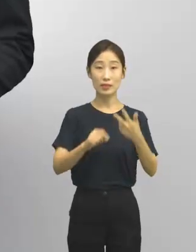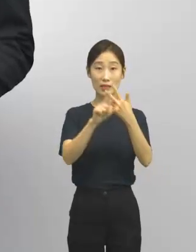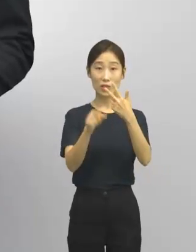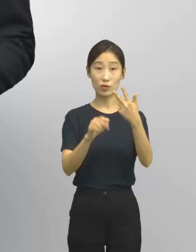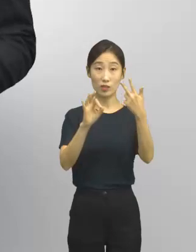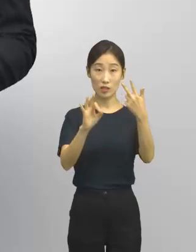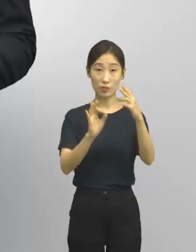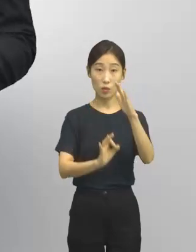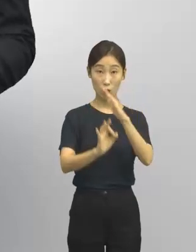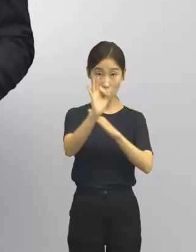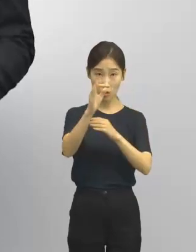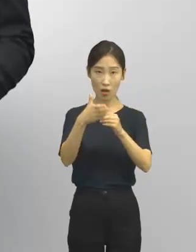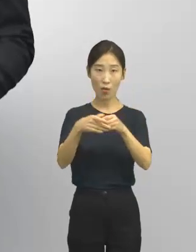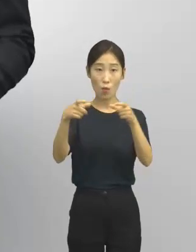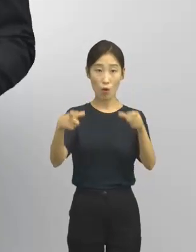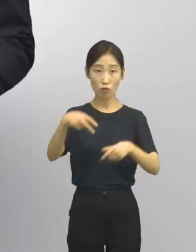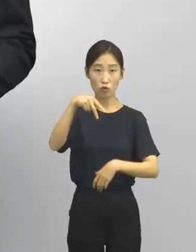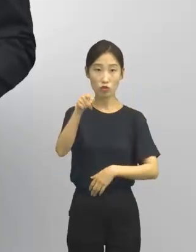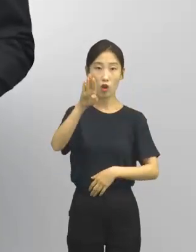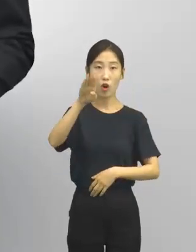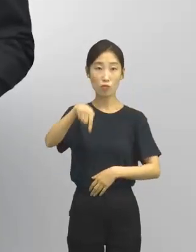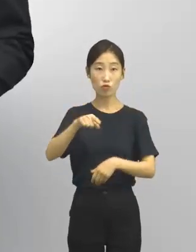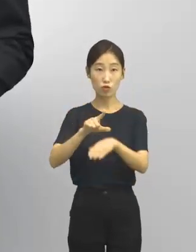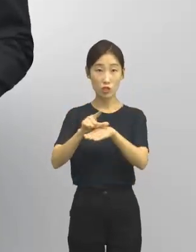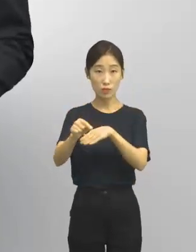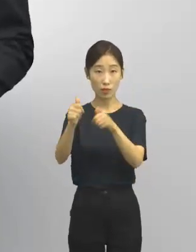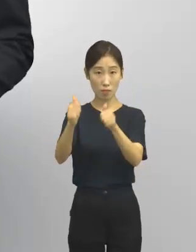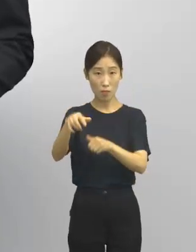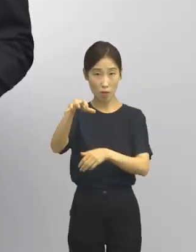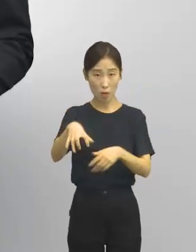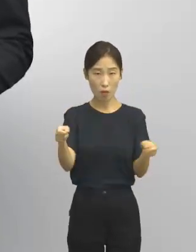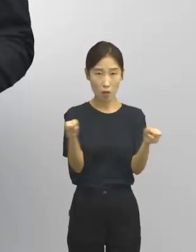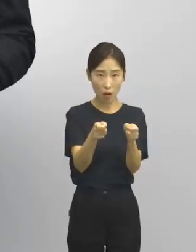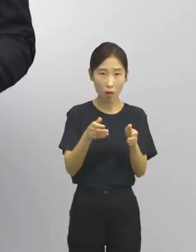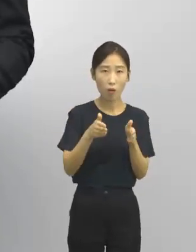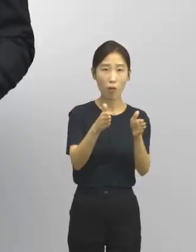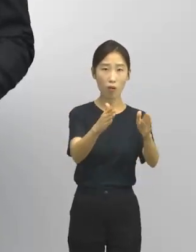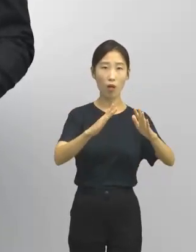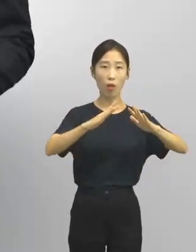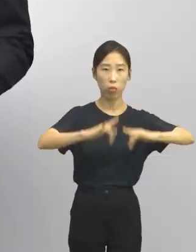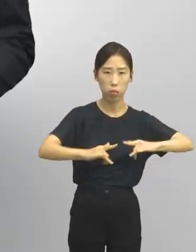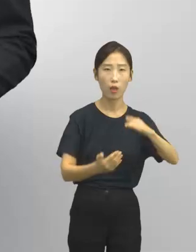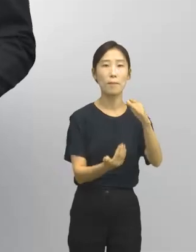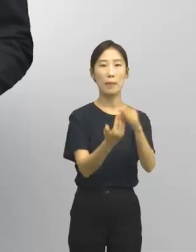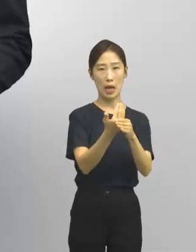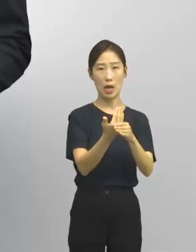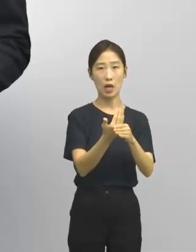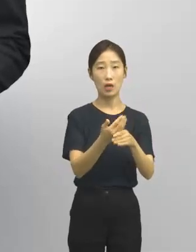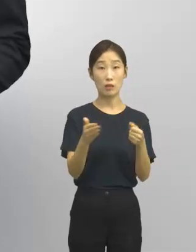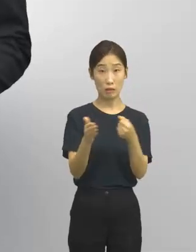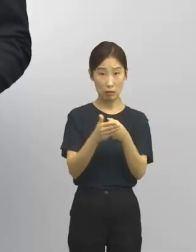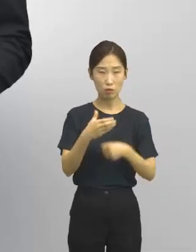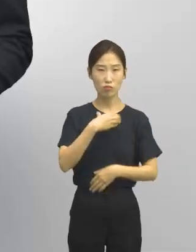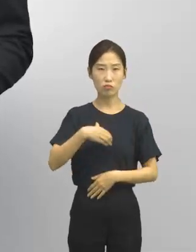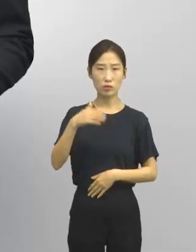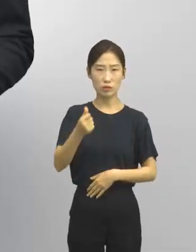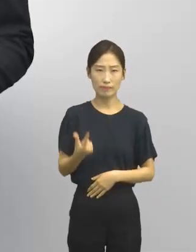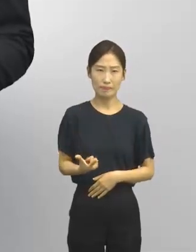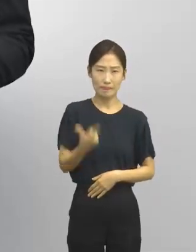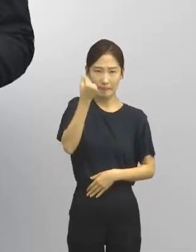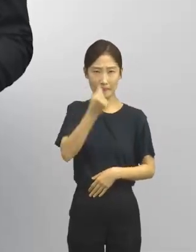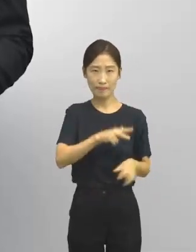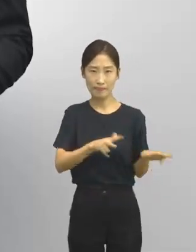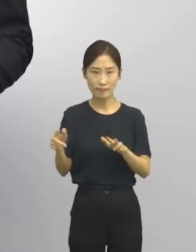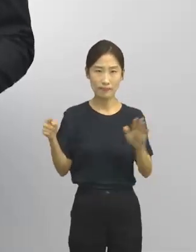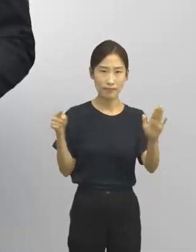지난 10일 오전 마포구 서부지법 인근 도로에서 집안이 꺼지는 집안 침하가 발생했습니다. 이에 현장구청장실은